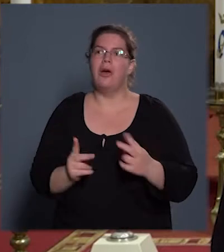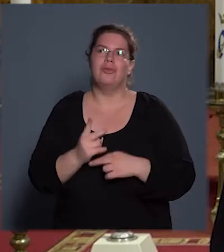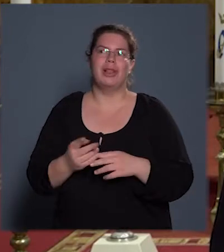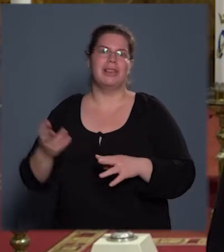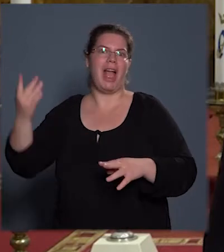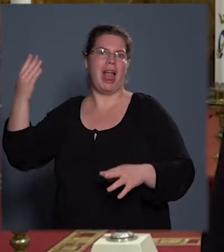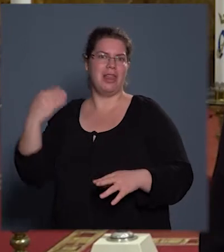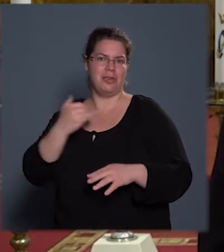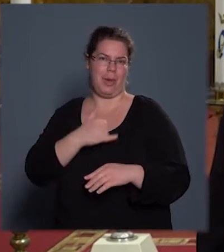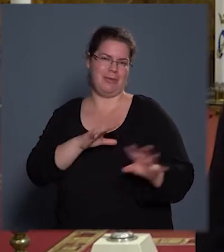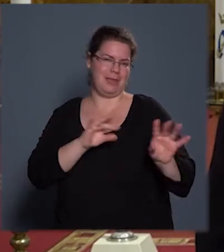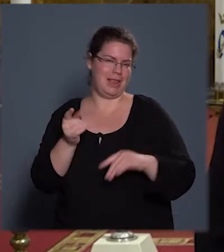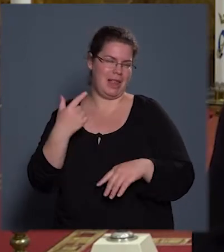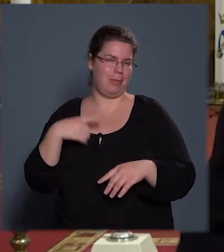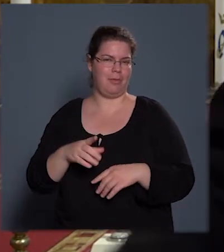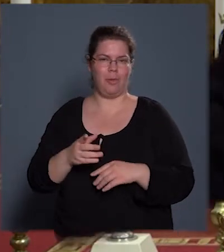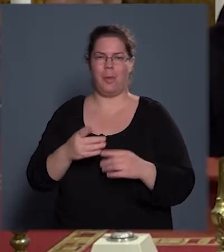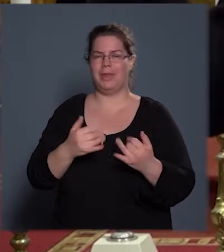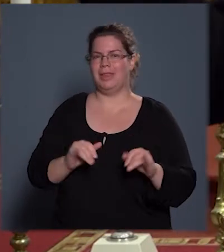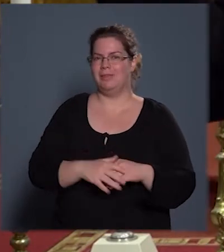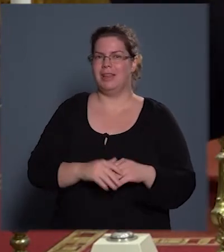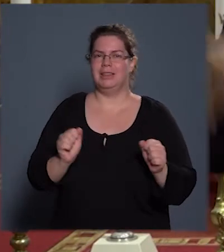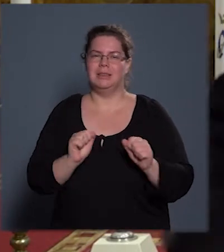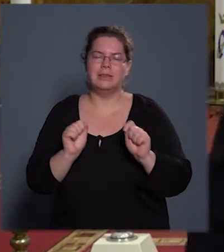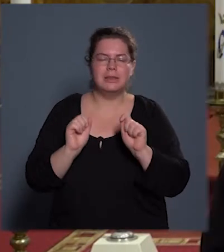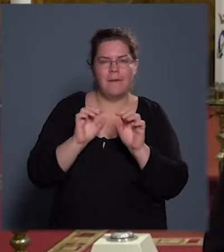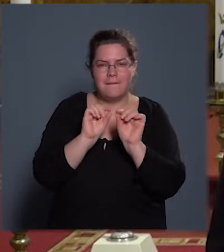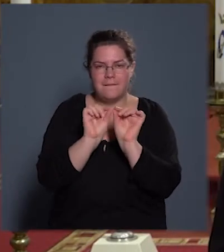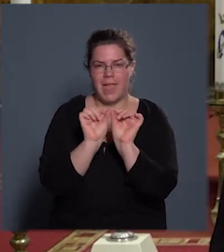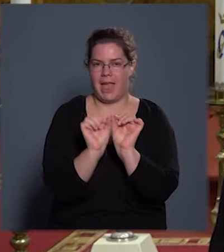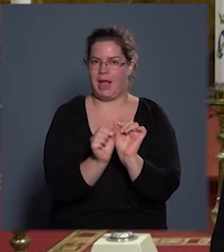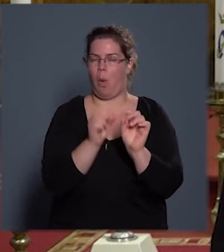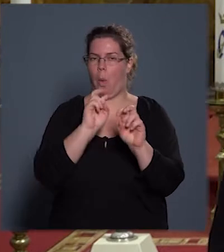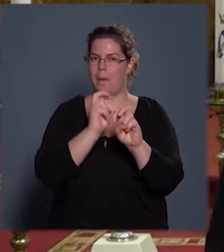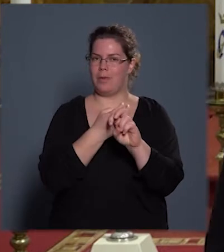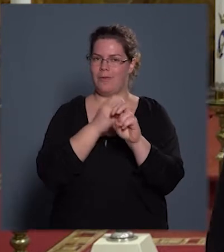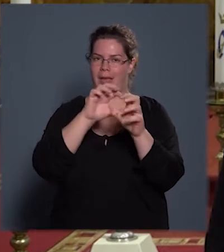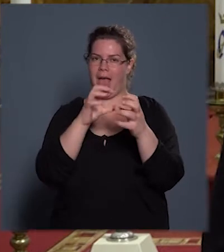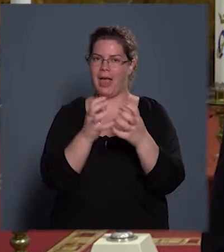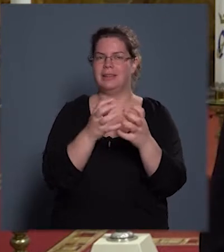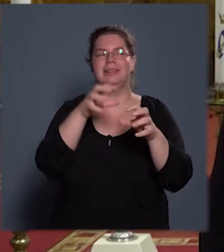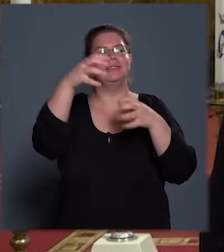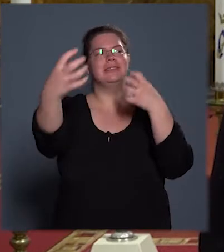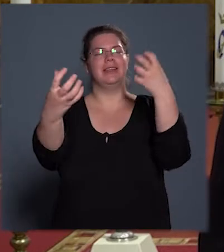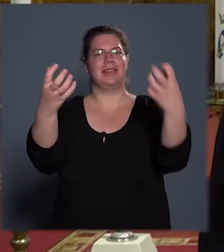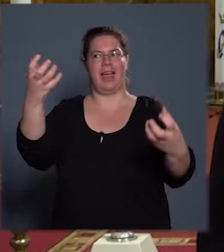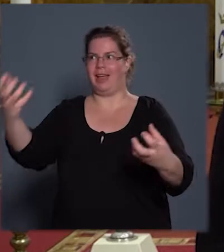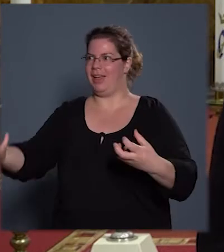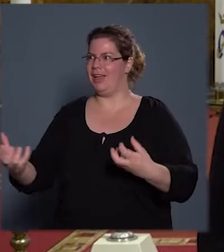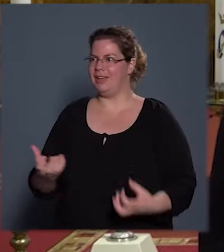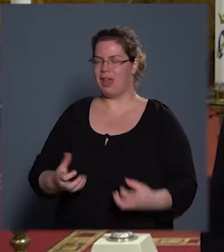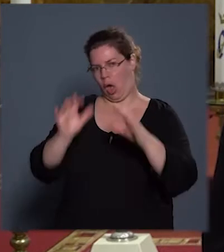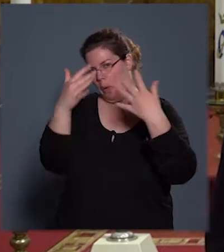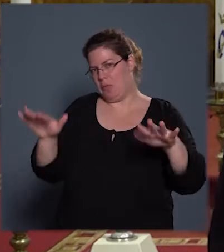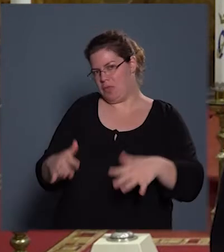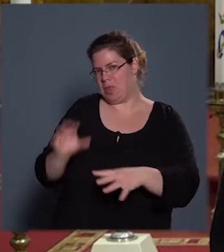volt divat, ilyen nagyon-nagyon vékony üvegből készült díszeket aggatni a fenyőfára, hát a régebbi családi